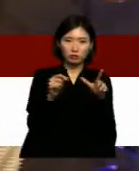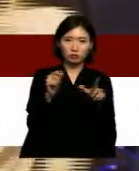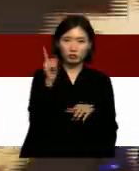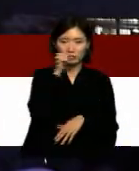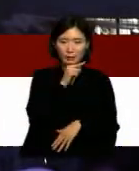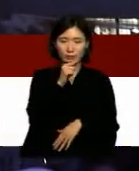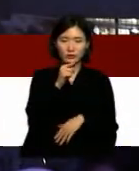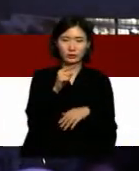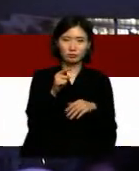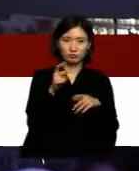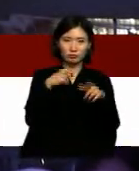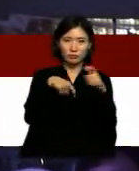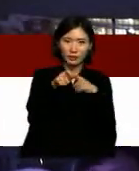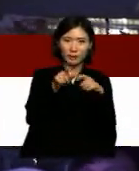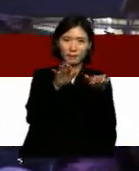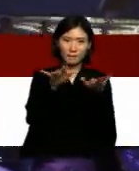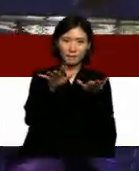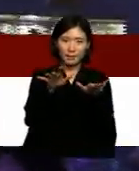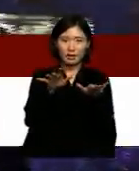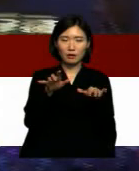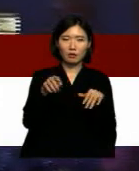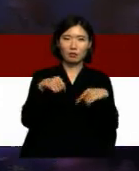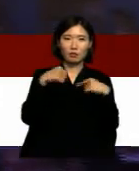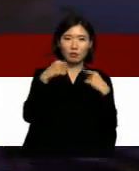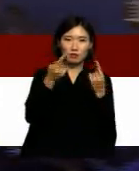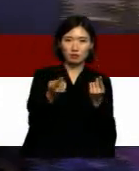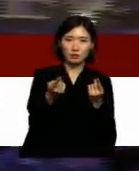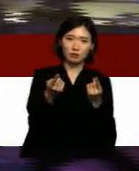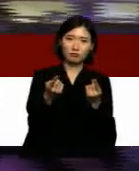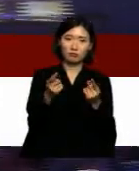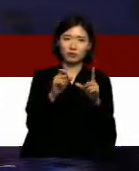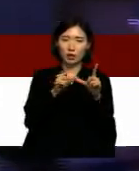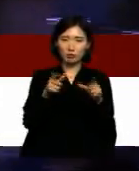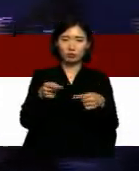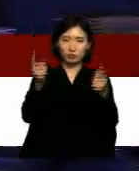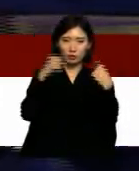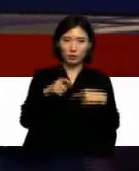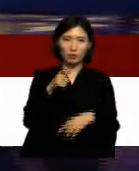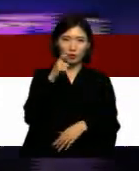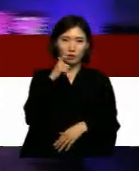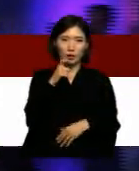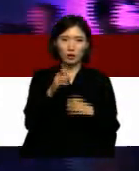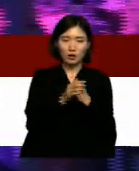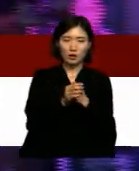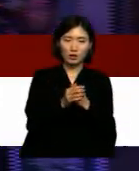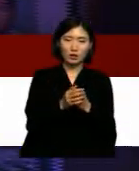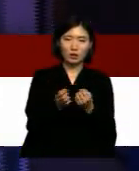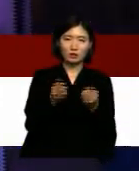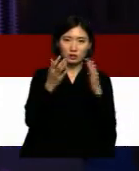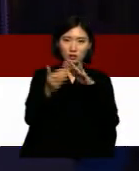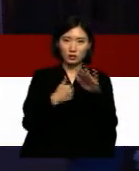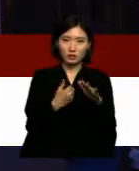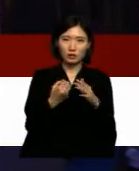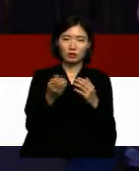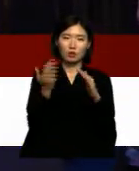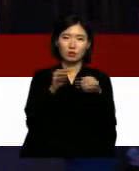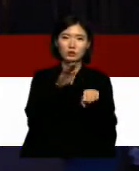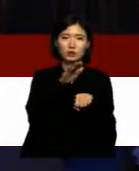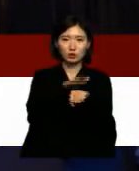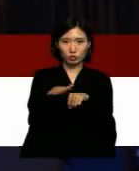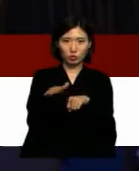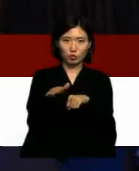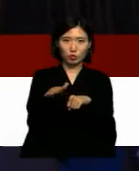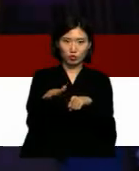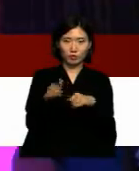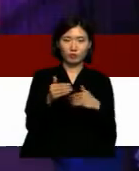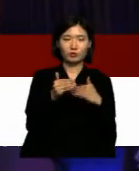달리자 대부분 가수들이 불참했습니다. 이에 따라 시는 식전 행사를 공식 행사로 다시 진행하고 일부 공연만